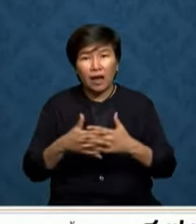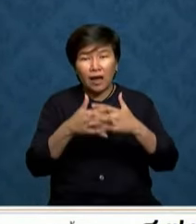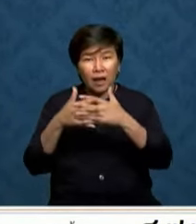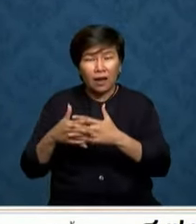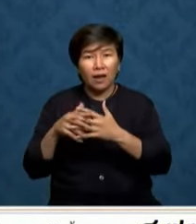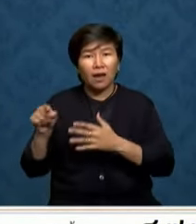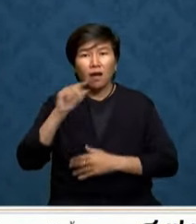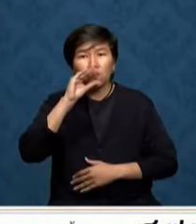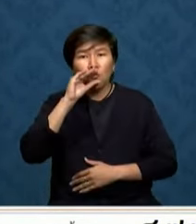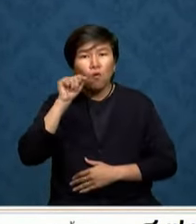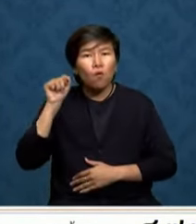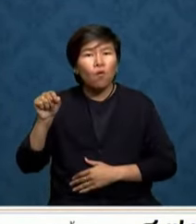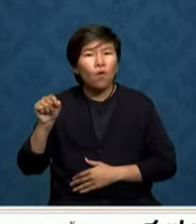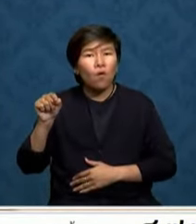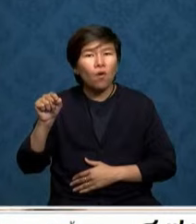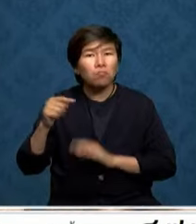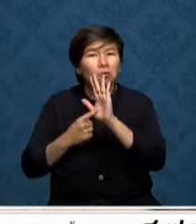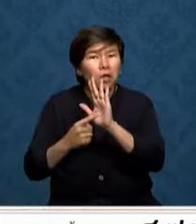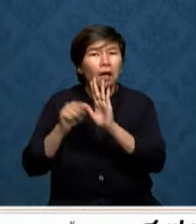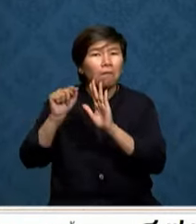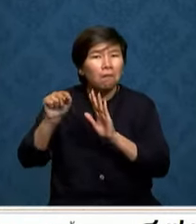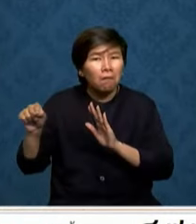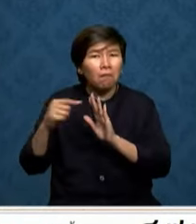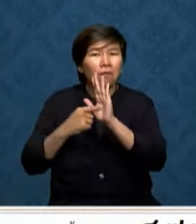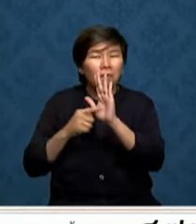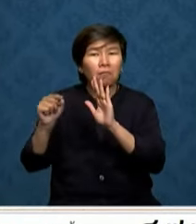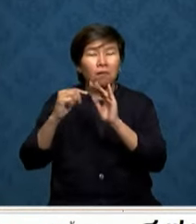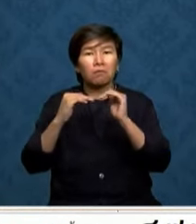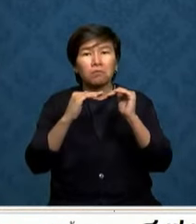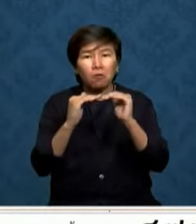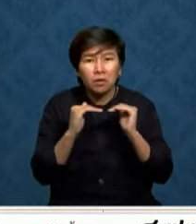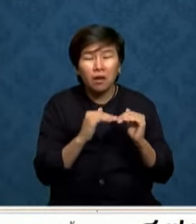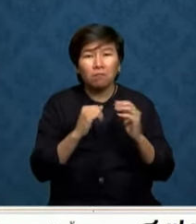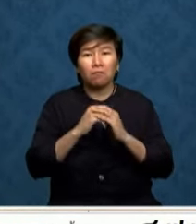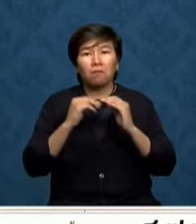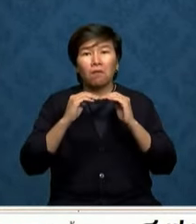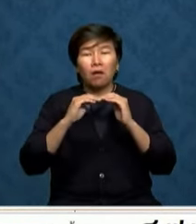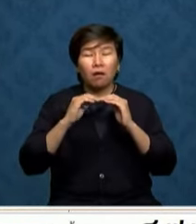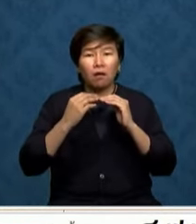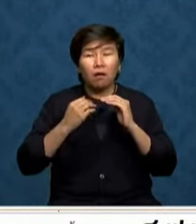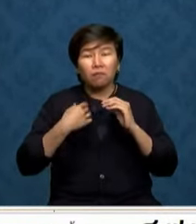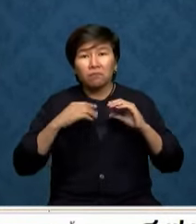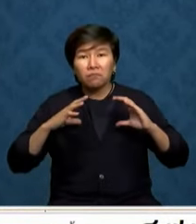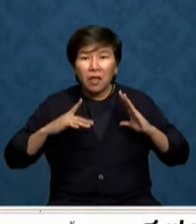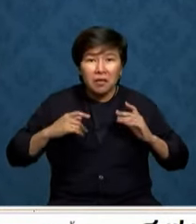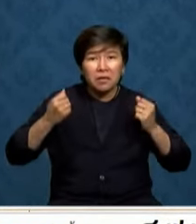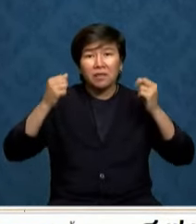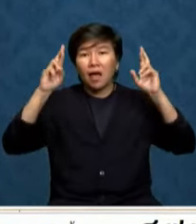สมาชิกชอบพูดถึงเรื่องความเสรีความความเท่าเทียมความเสรีภาพในช่วงกีฬา